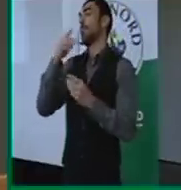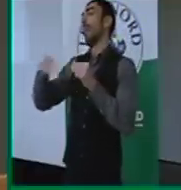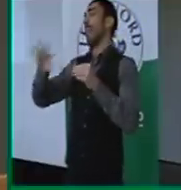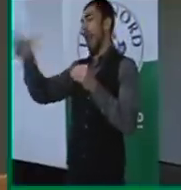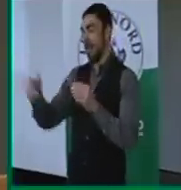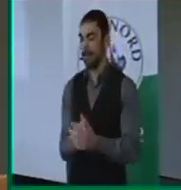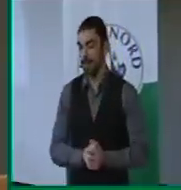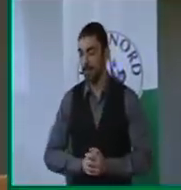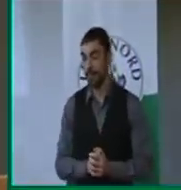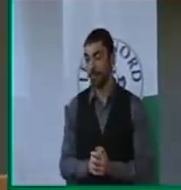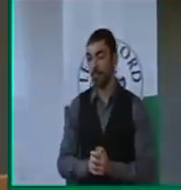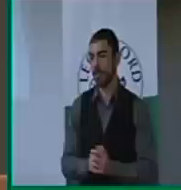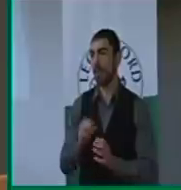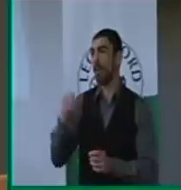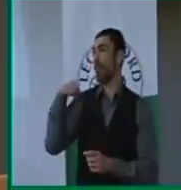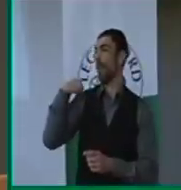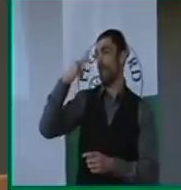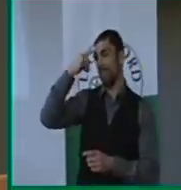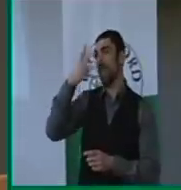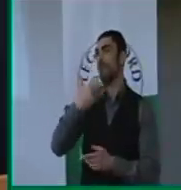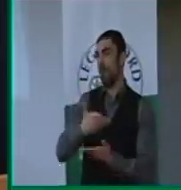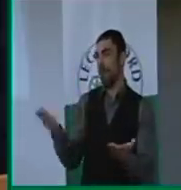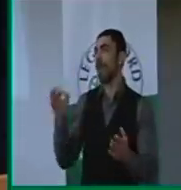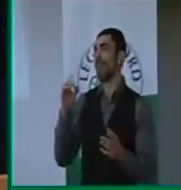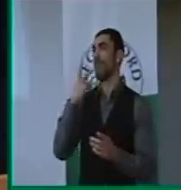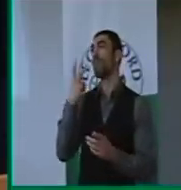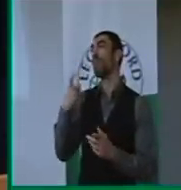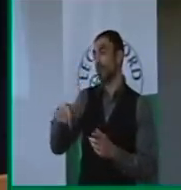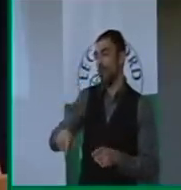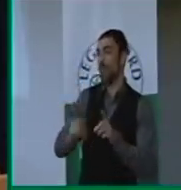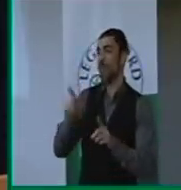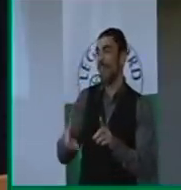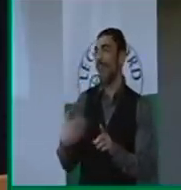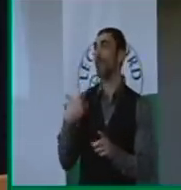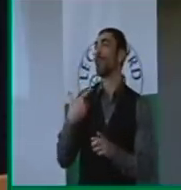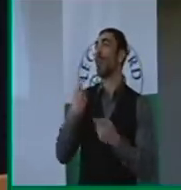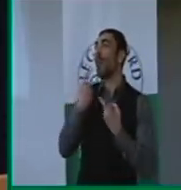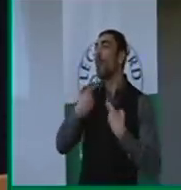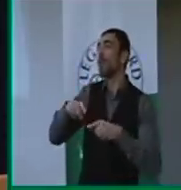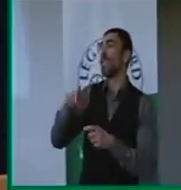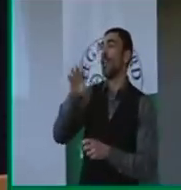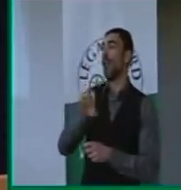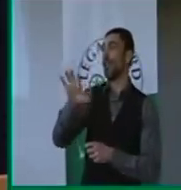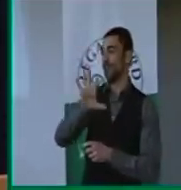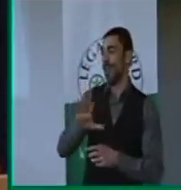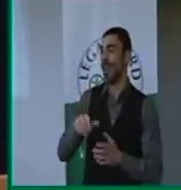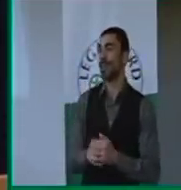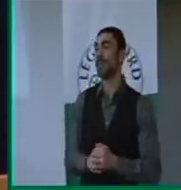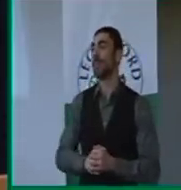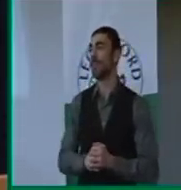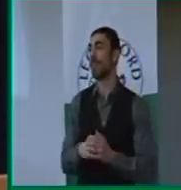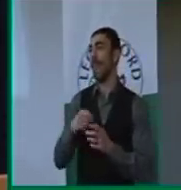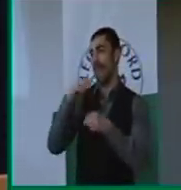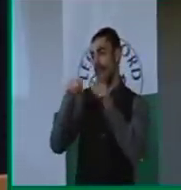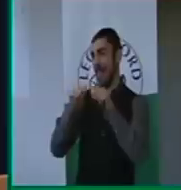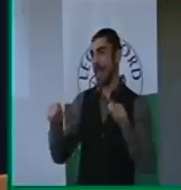Giova ricordare che proprio ieri visto che siamo a Milano quindi abbiamo il Consiglio regionale della